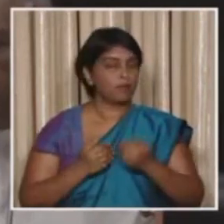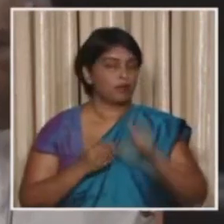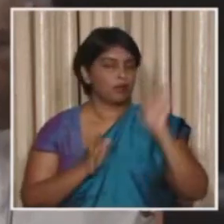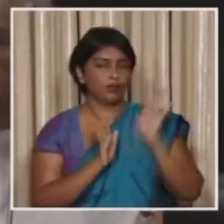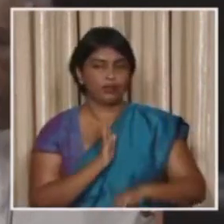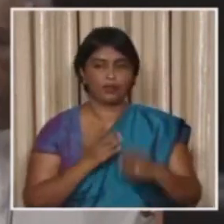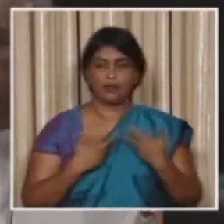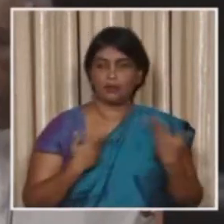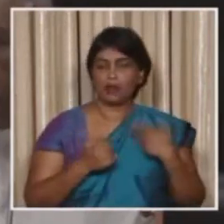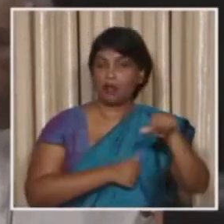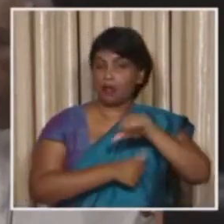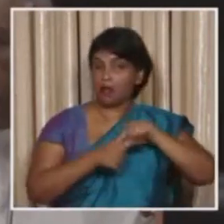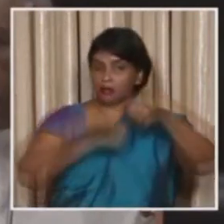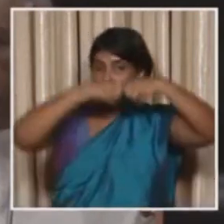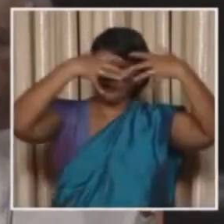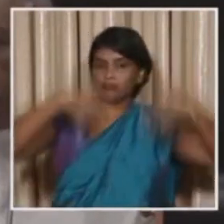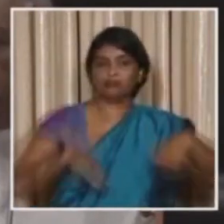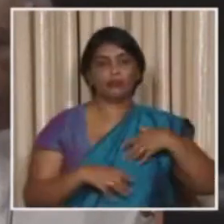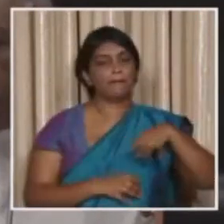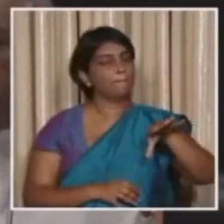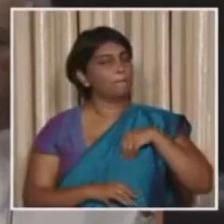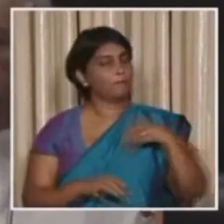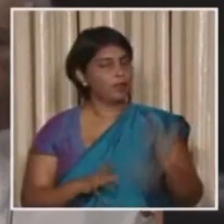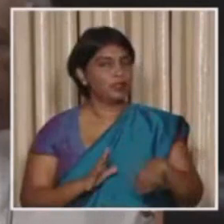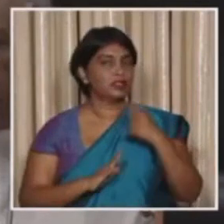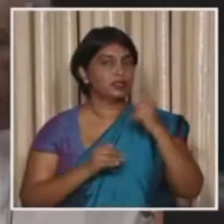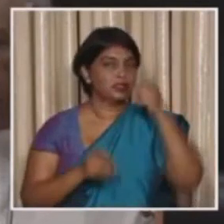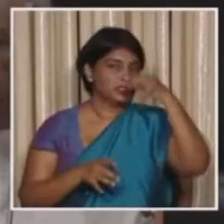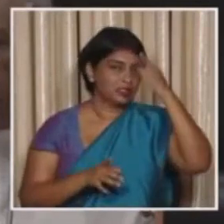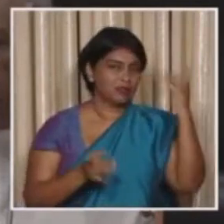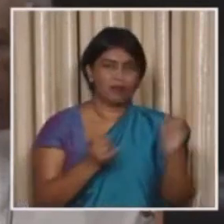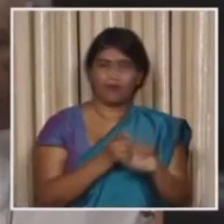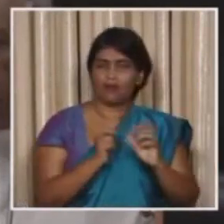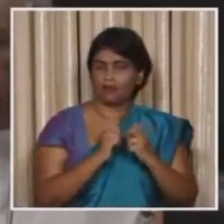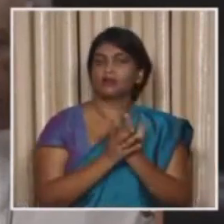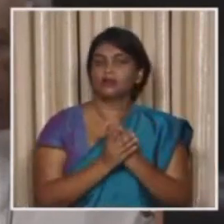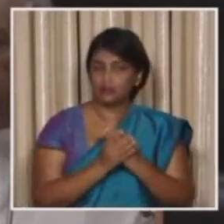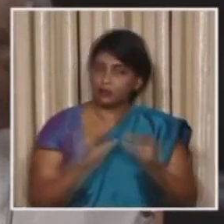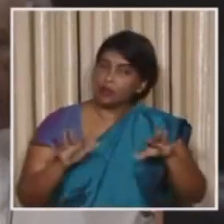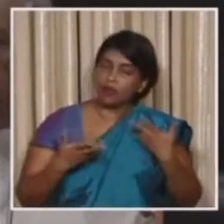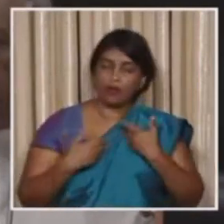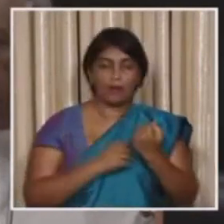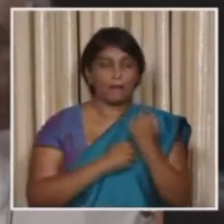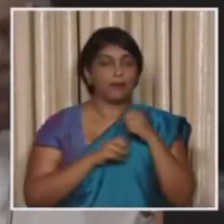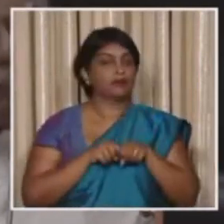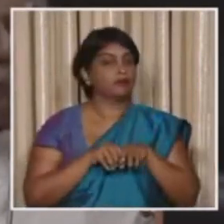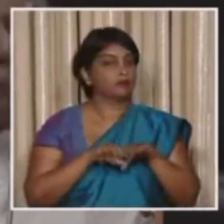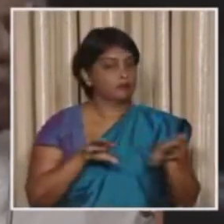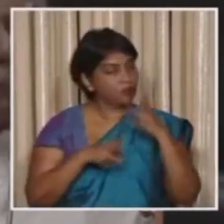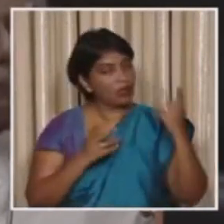නොහැකි ආයතනික ව්‍යුහයක් ලෙස පිළිගෙන තියෙනවා. ජනවාර්ගික අර්බුදයට විසඳුමක් ලෙස හෝ විමධ්‍යගත කිරීමේ ඒකයක්